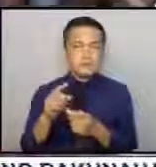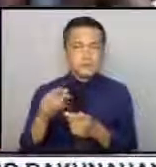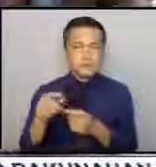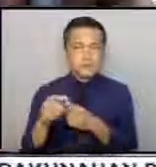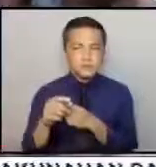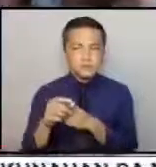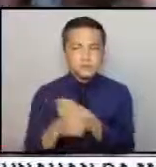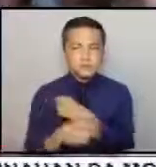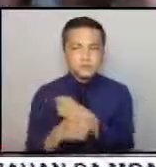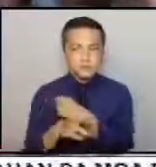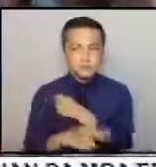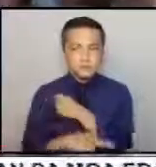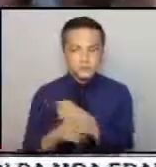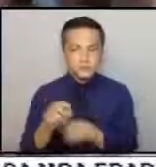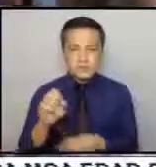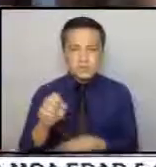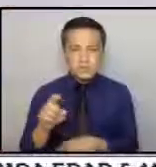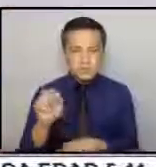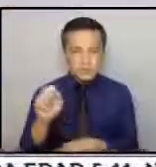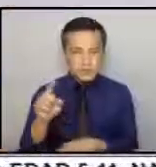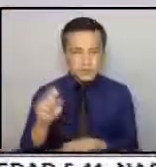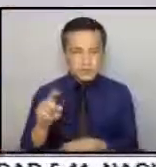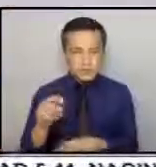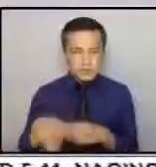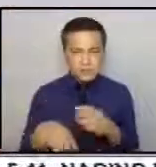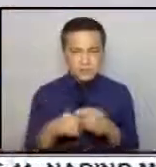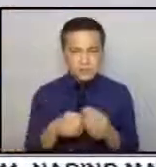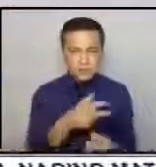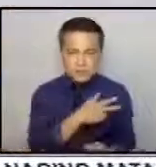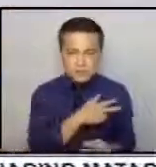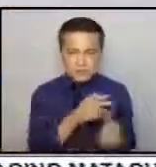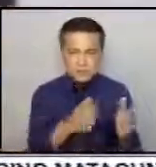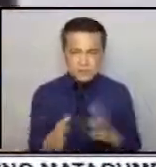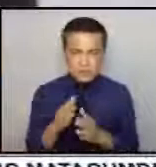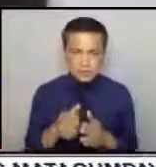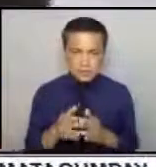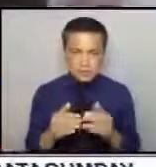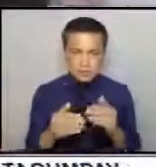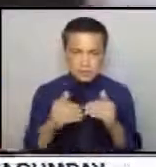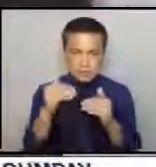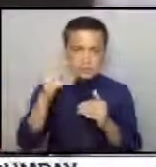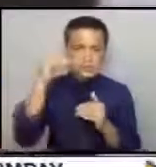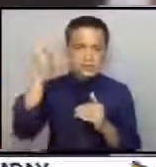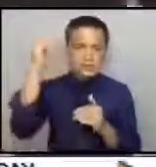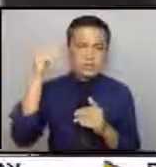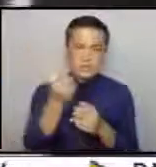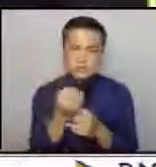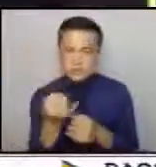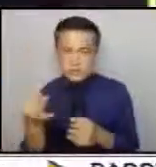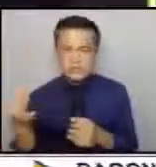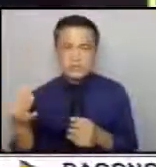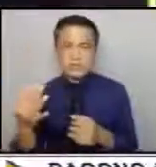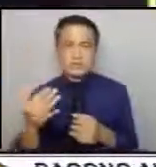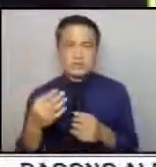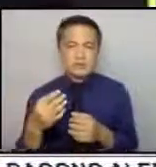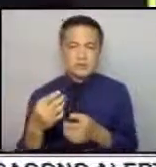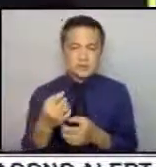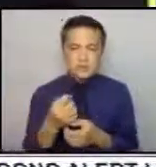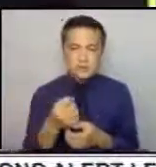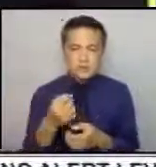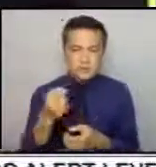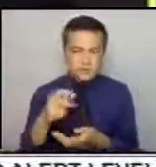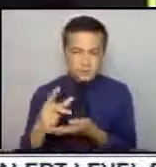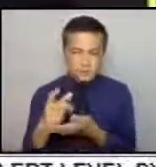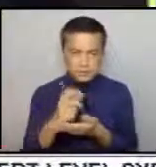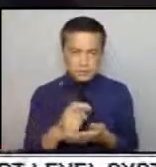ng booster dose, plano rin nilang mas mapataas pa ang bilang ng mga mababakunahang senior citizen. Ayon kay Davao City